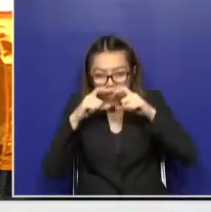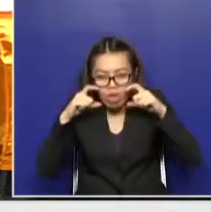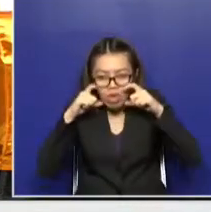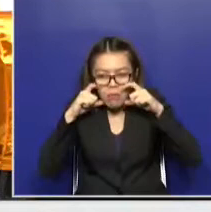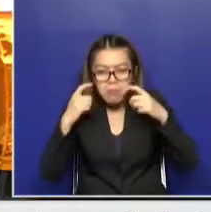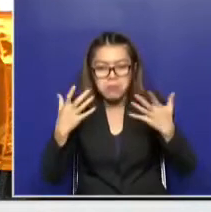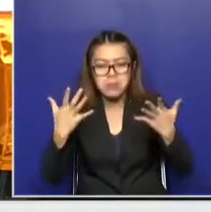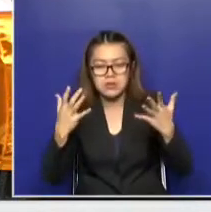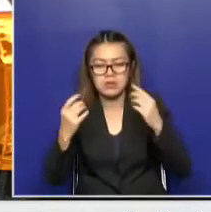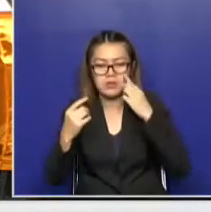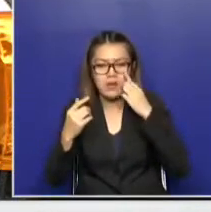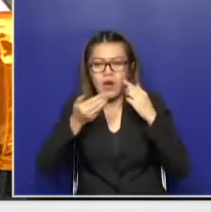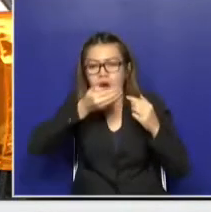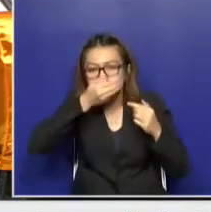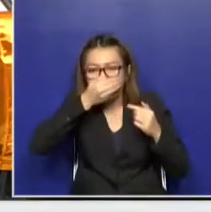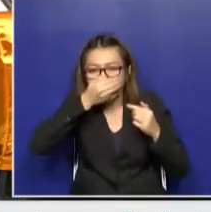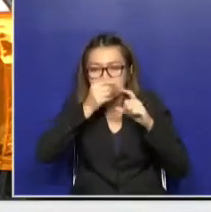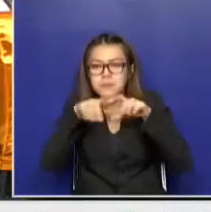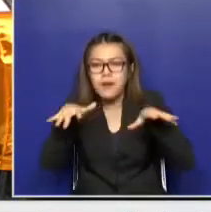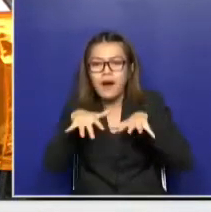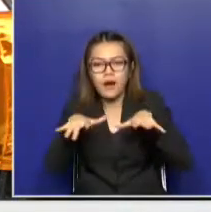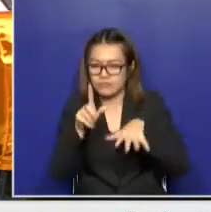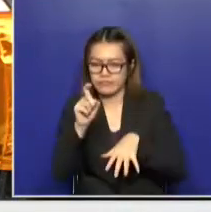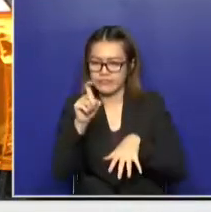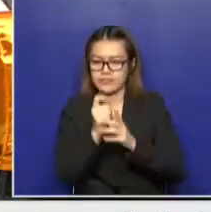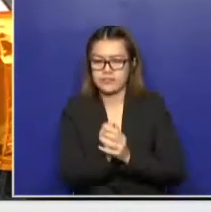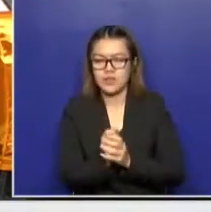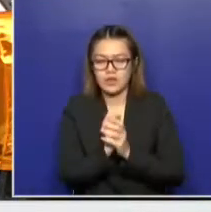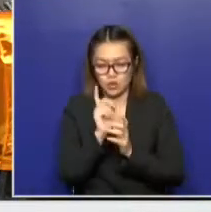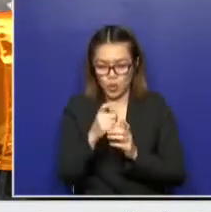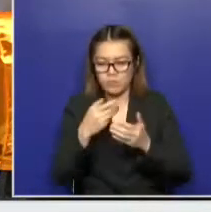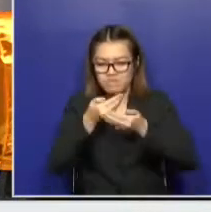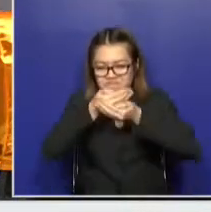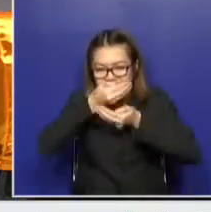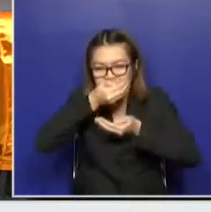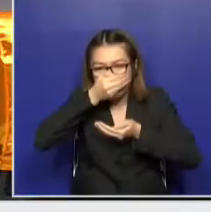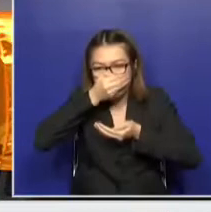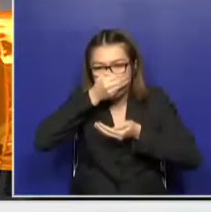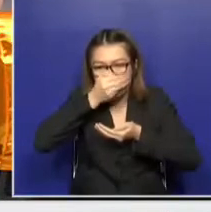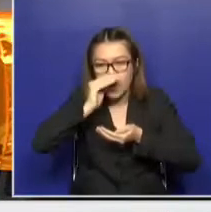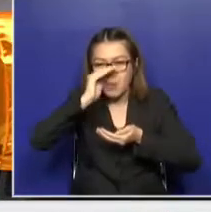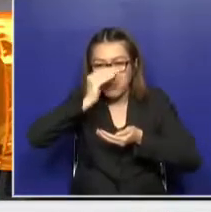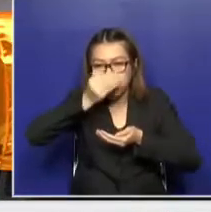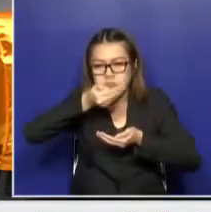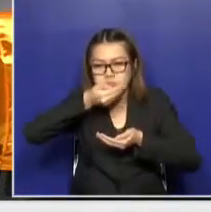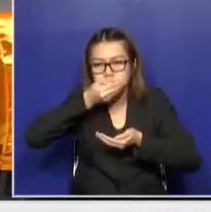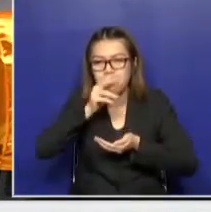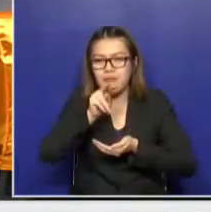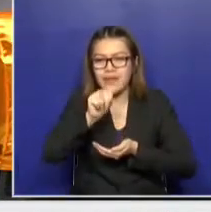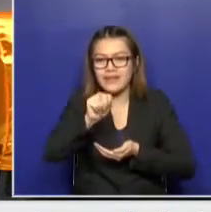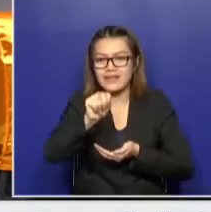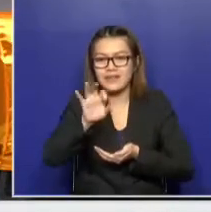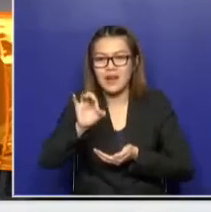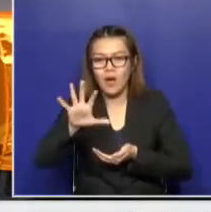ดาไม่สามารถที่จะกรองฝุ่น PM 2.5 ได้ต้องใช้หน้ากากที่มีค่าเป็น N95 เท่านั้นเรายังไม่เห็นอุตสาหกรรมตรงนี้ในประเทศไท